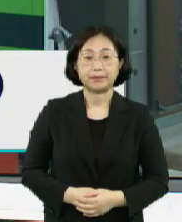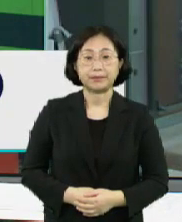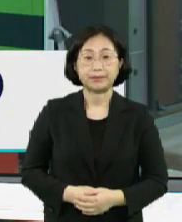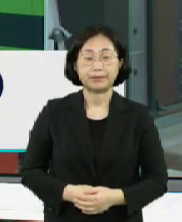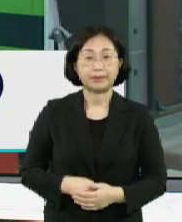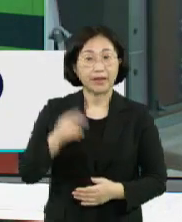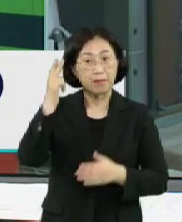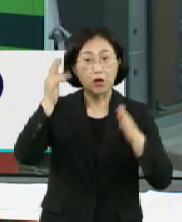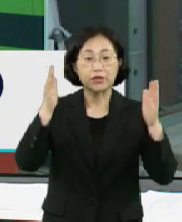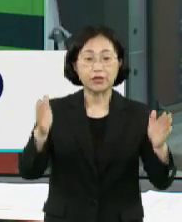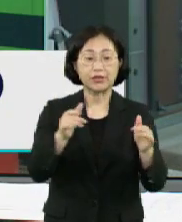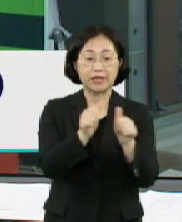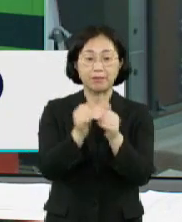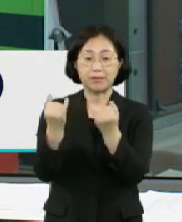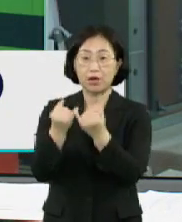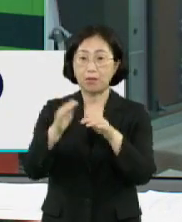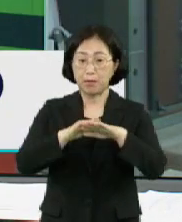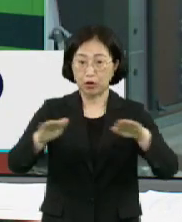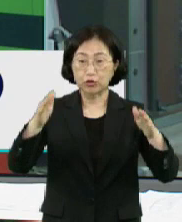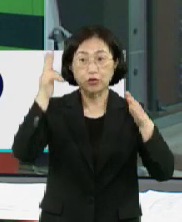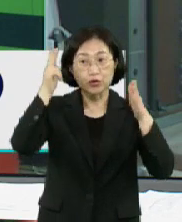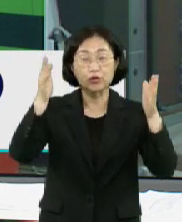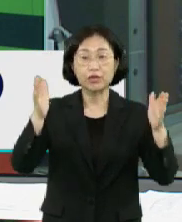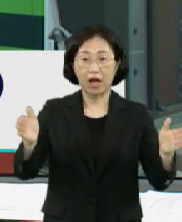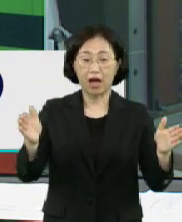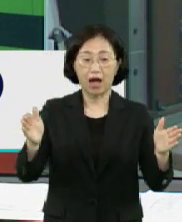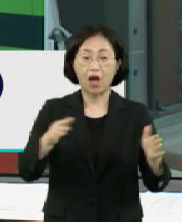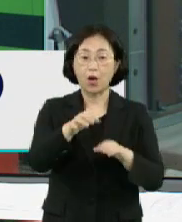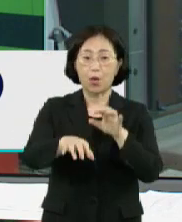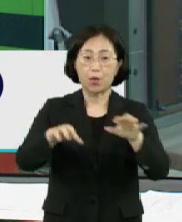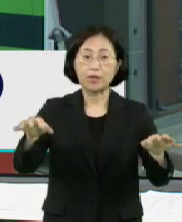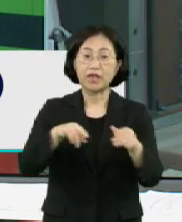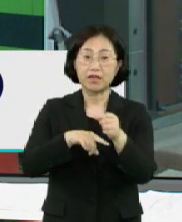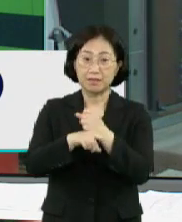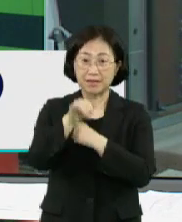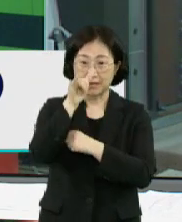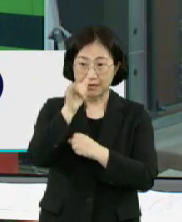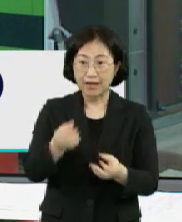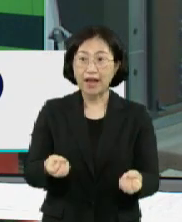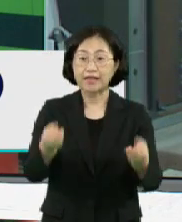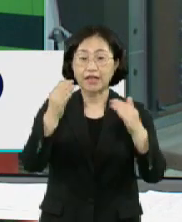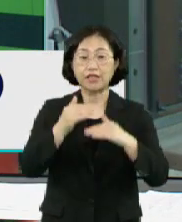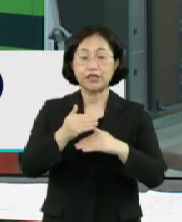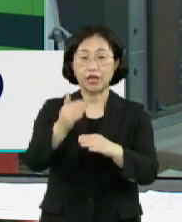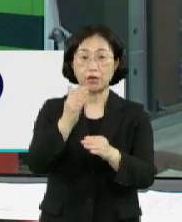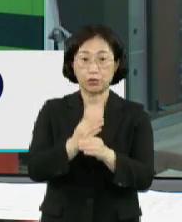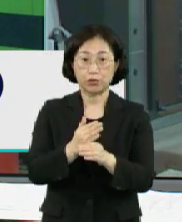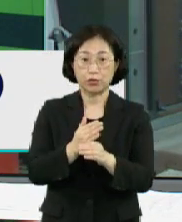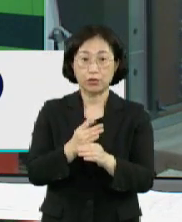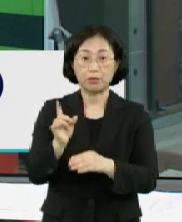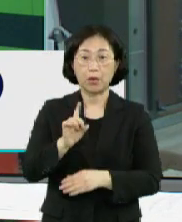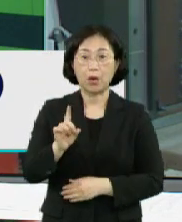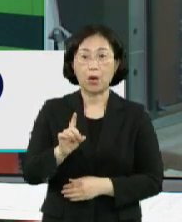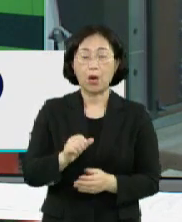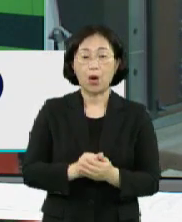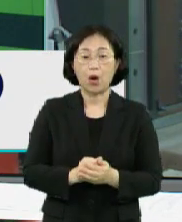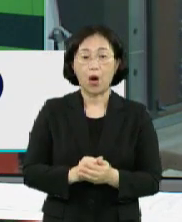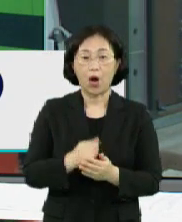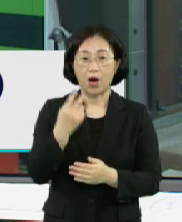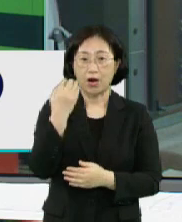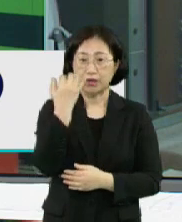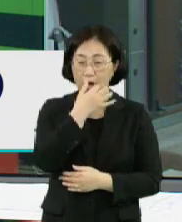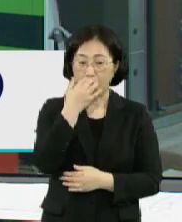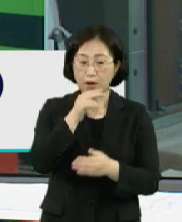이번 주는 양성 평등 주간으로 곳곳에서 의미 있는 행사들이 펼쳐지고 있는데요. 대표적인 사업이 성매매